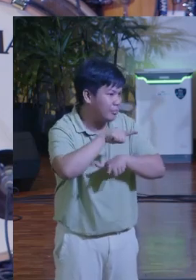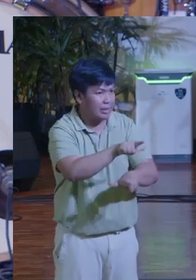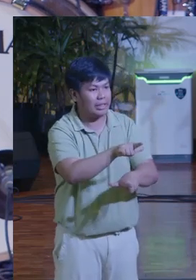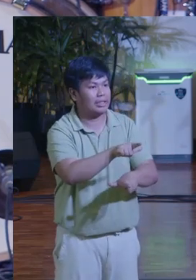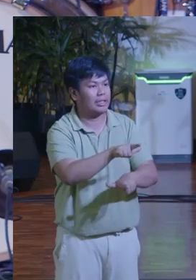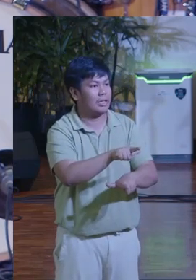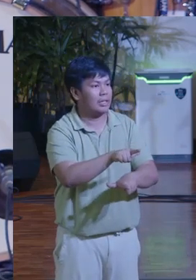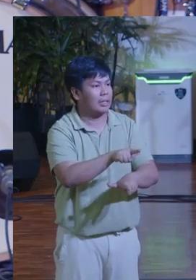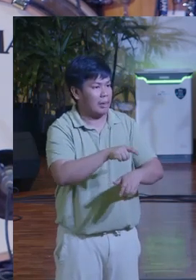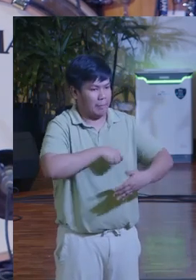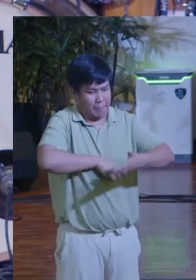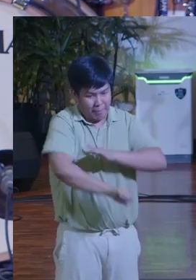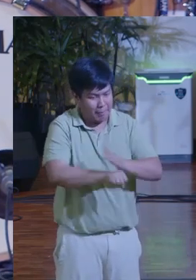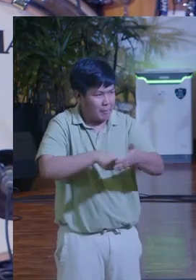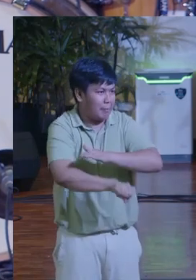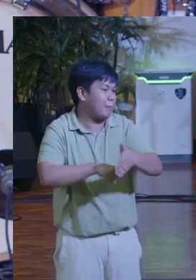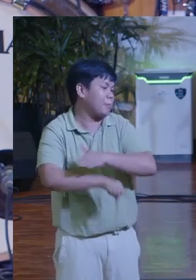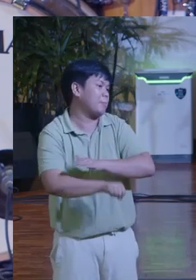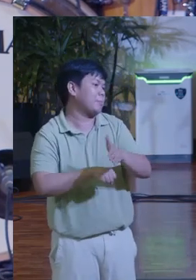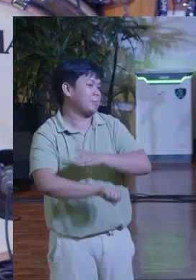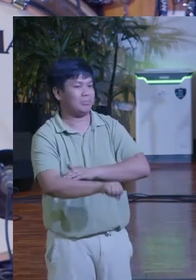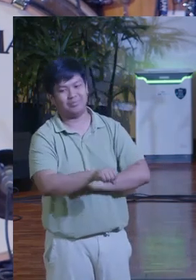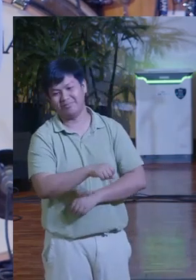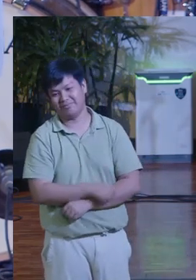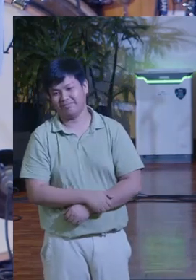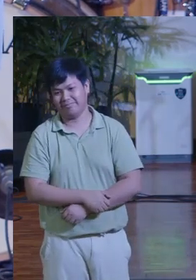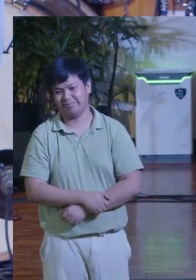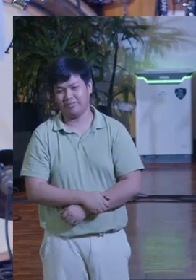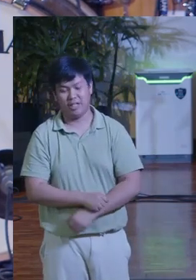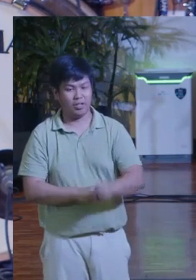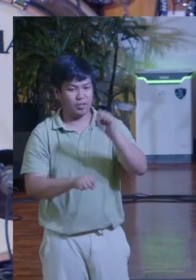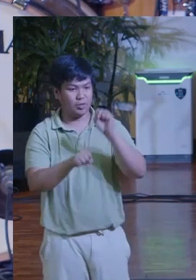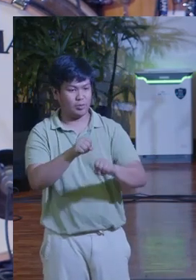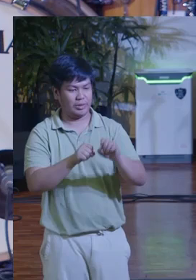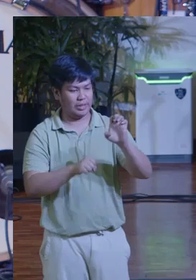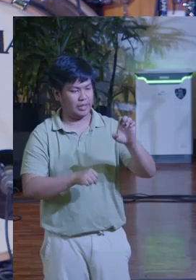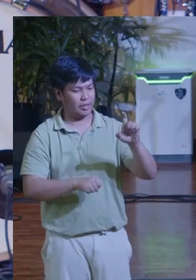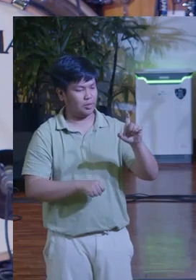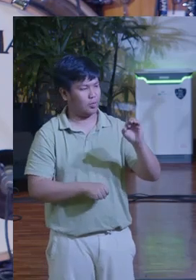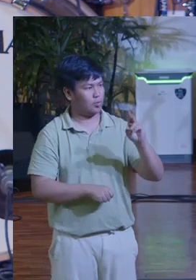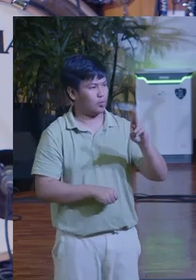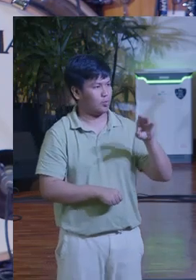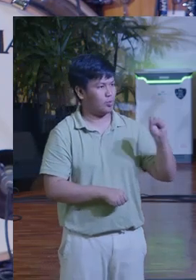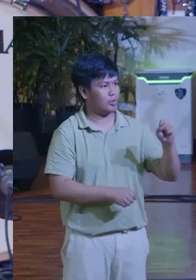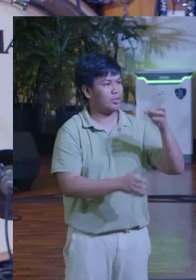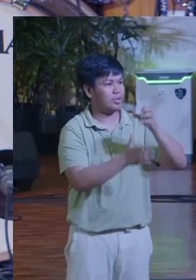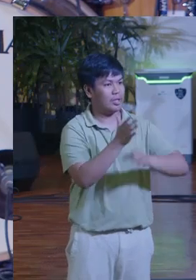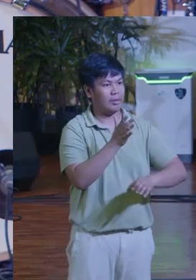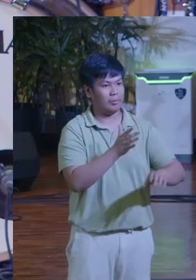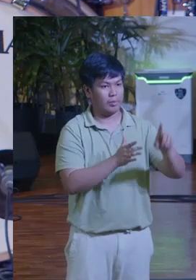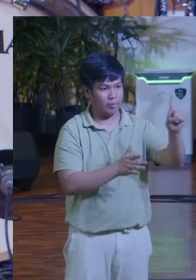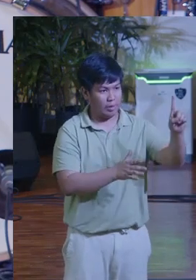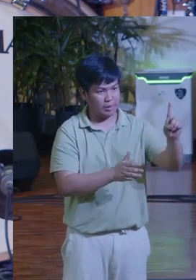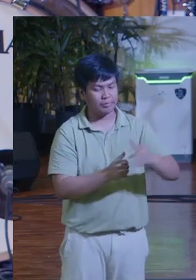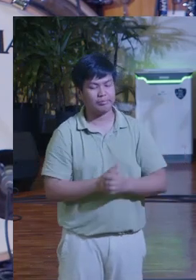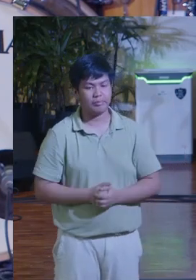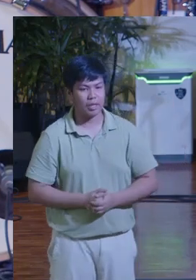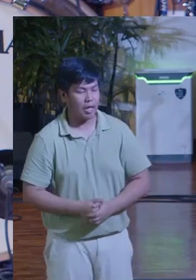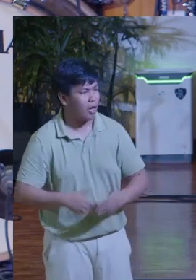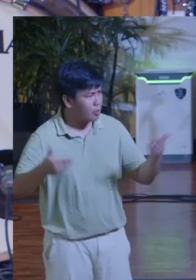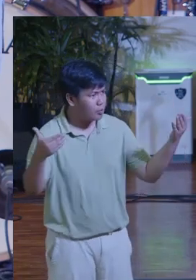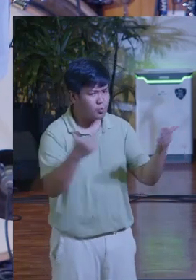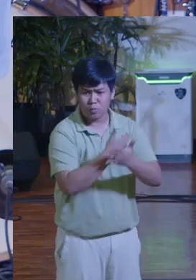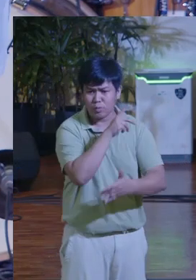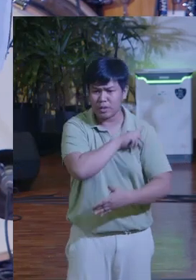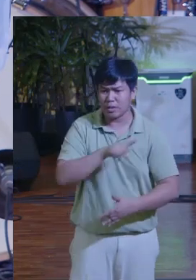pabagalin ang kanilang paglago. So sabi sa Exodus 1:8, now there arose a new king over